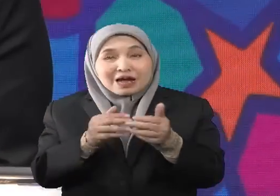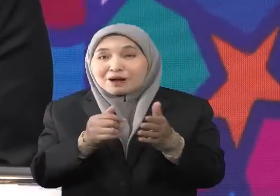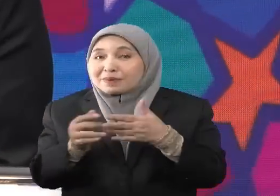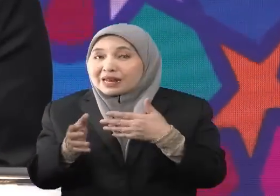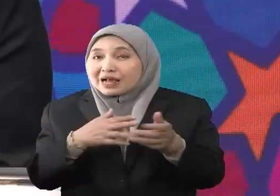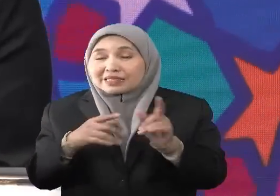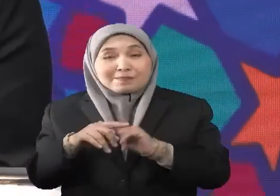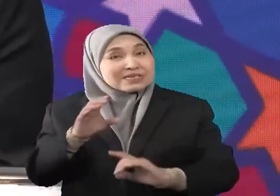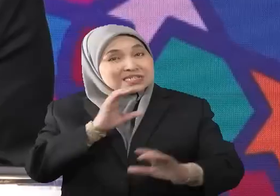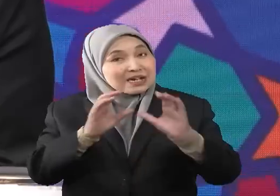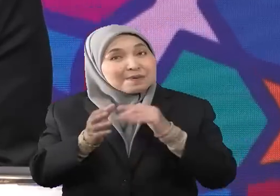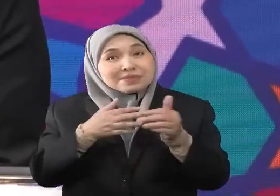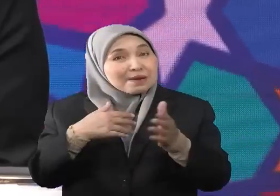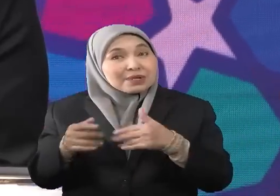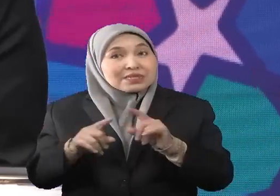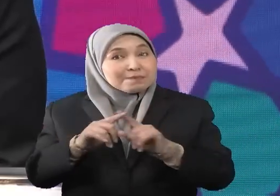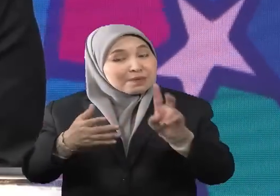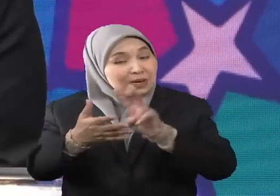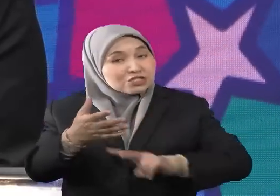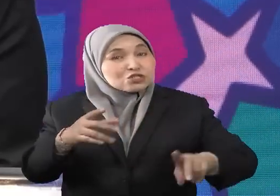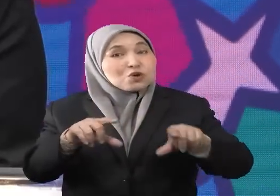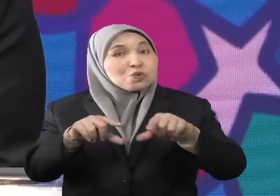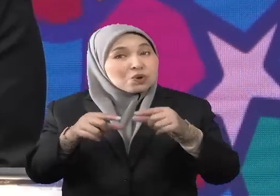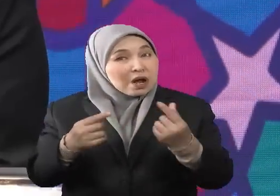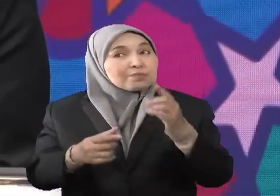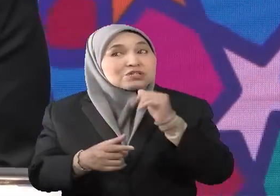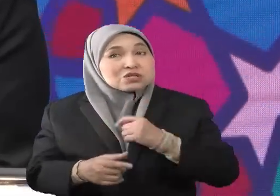ada masalah tapi bila baca Quran